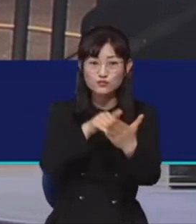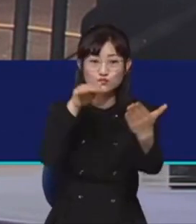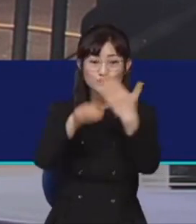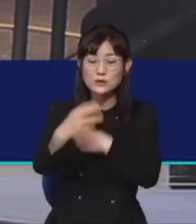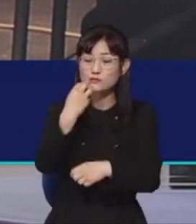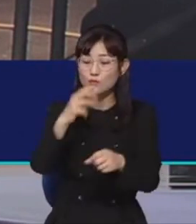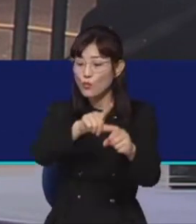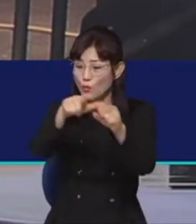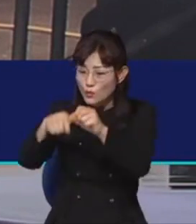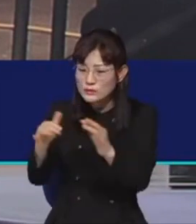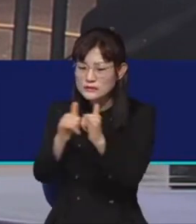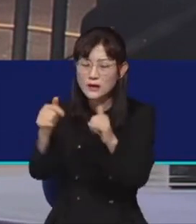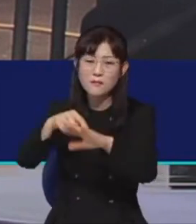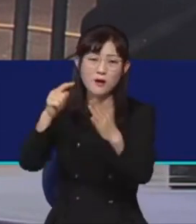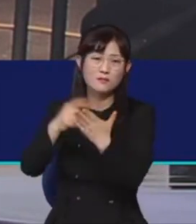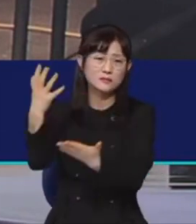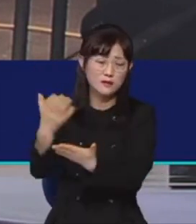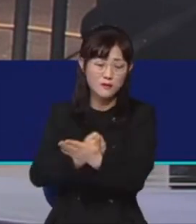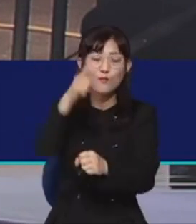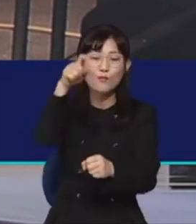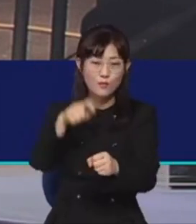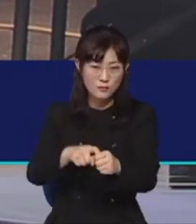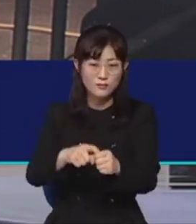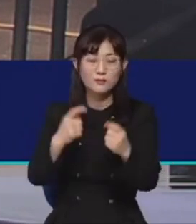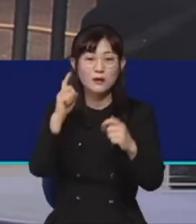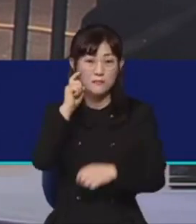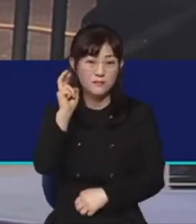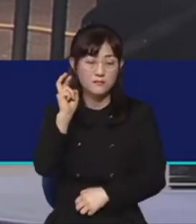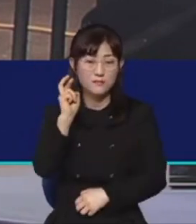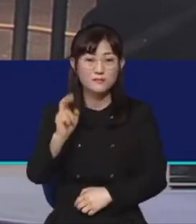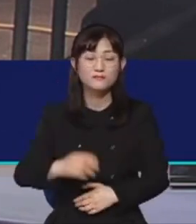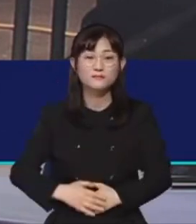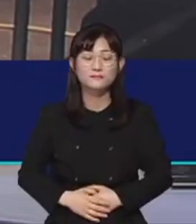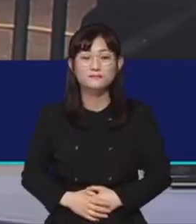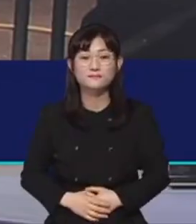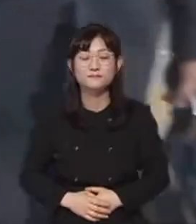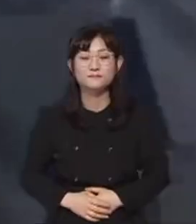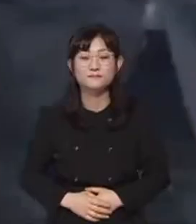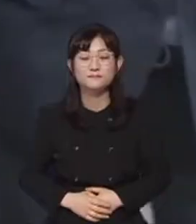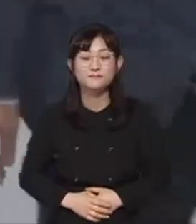수도권 민심을 잡으려는 행보로 풀이됩니다. 이계혁 기자가 보도합니다.